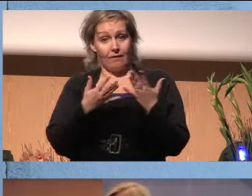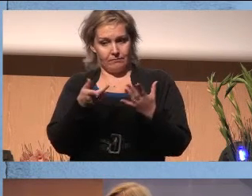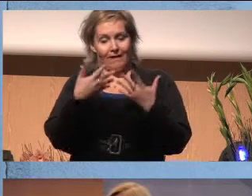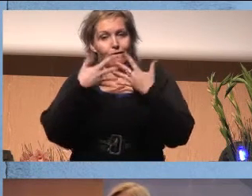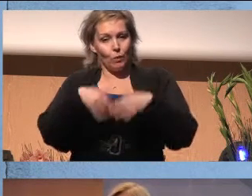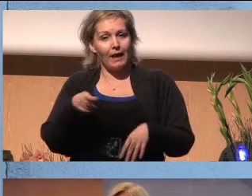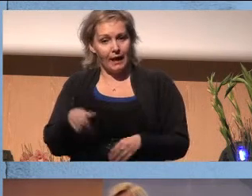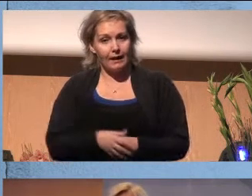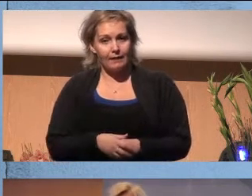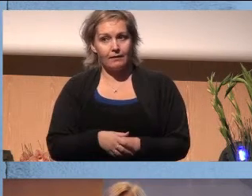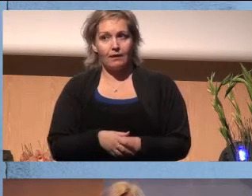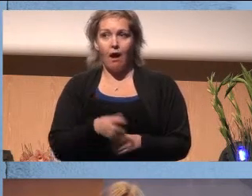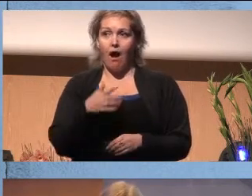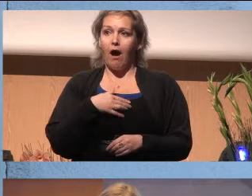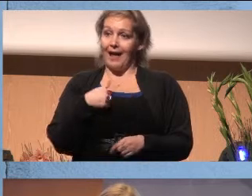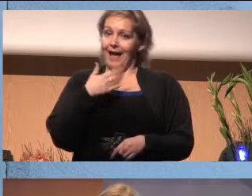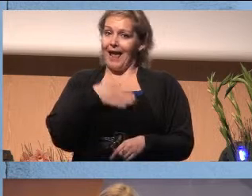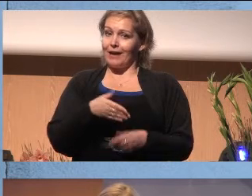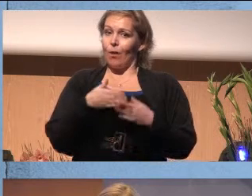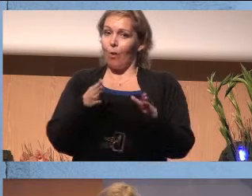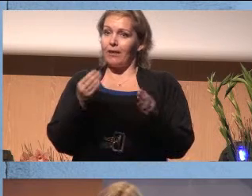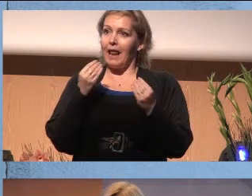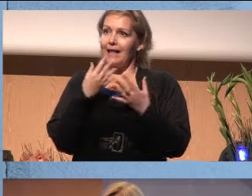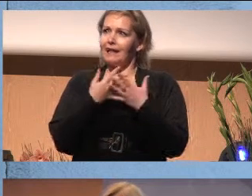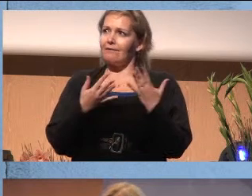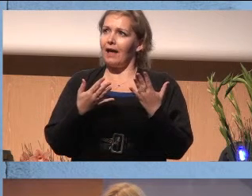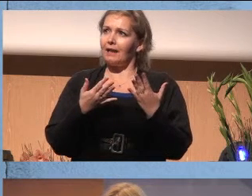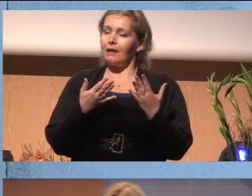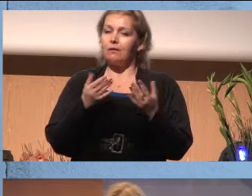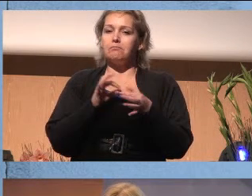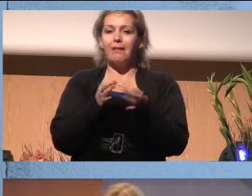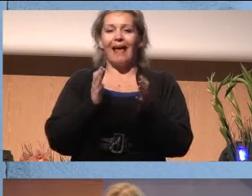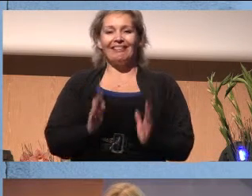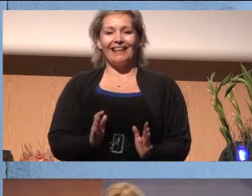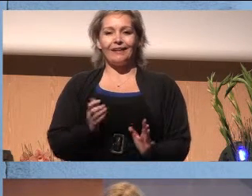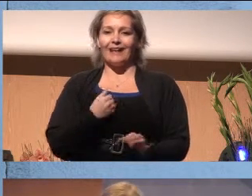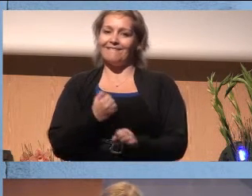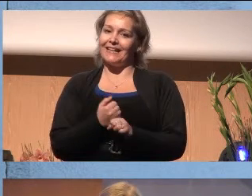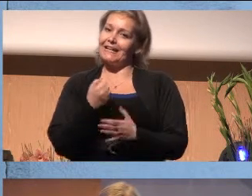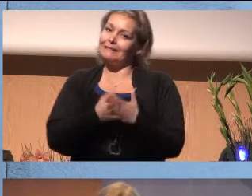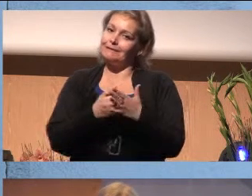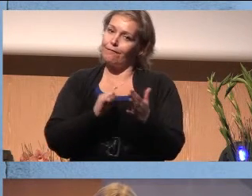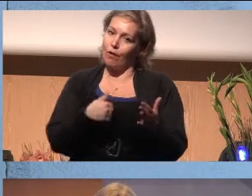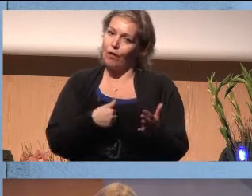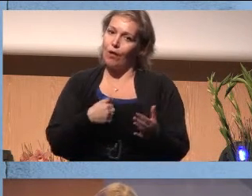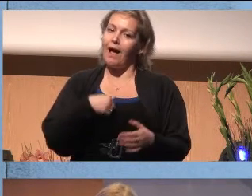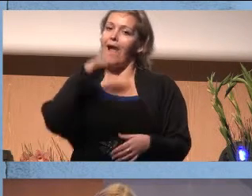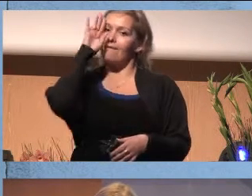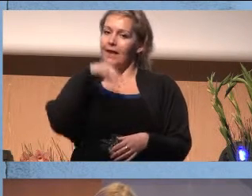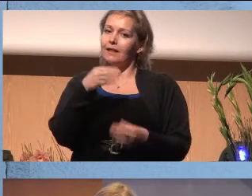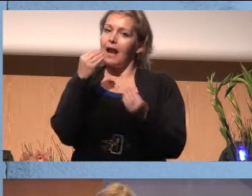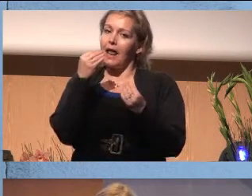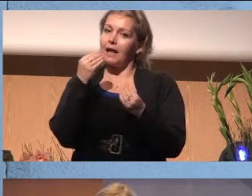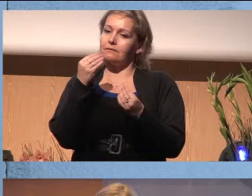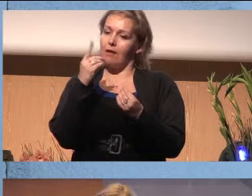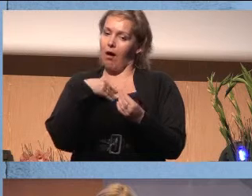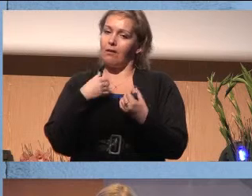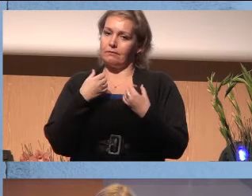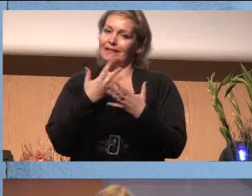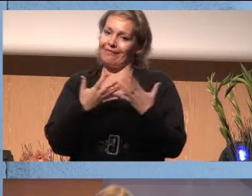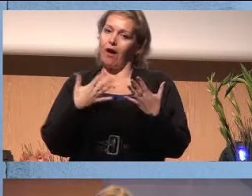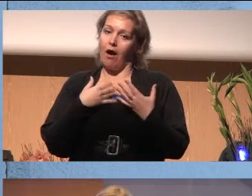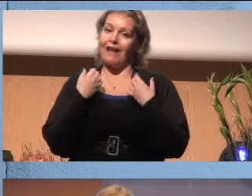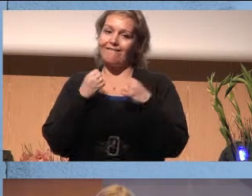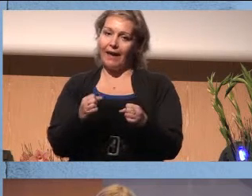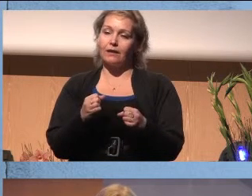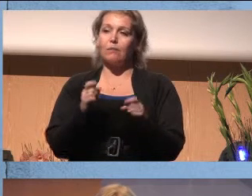virker. Jeg var så heldig å åpne et læringsnettverk om etikk, som jeg brenner veldig for, og vi vet at læringsnettverk har effekt.